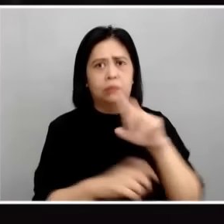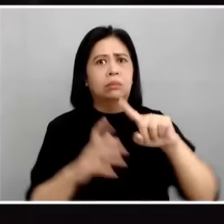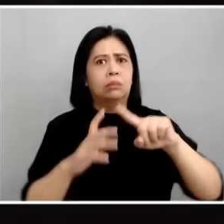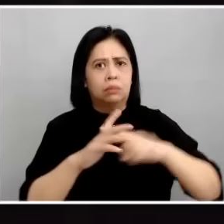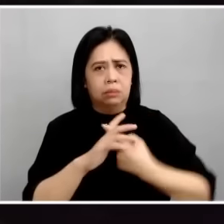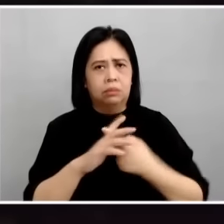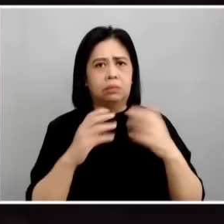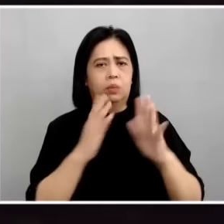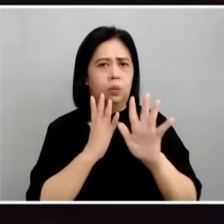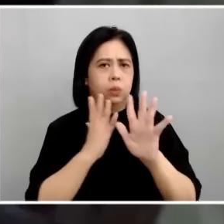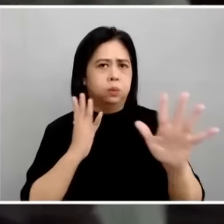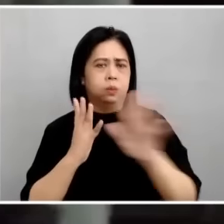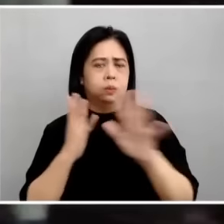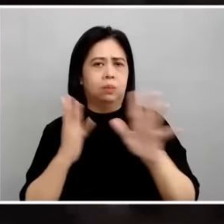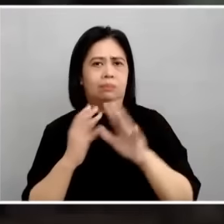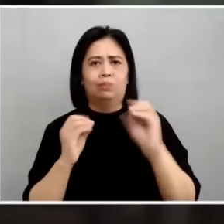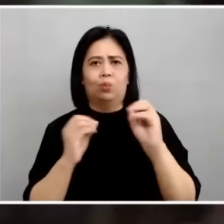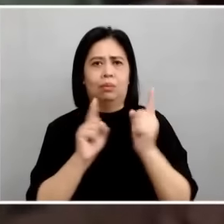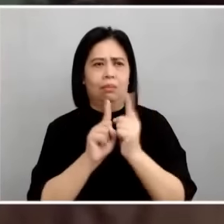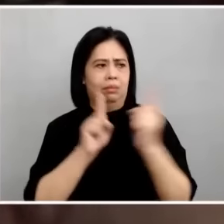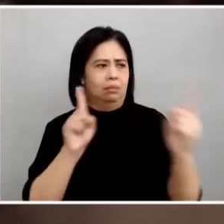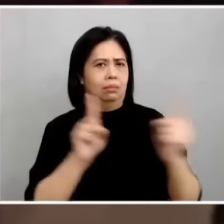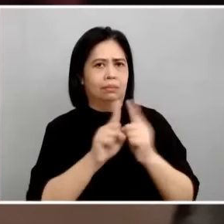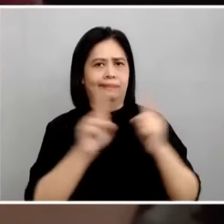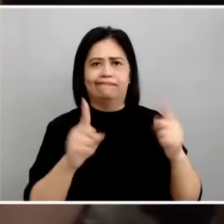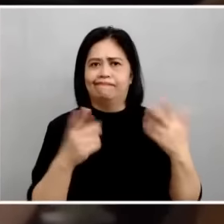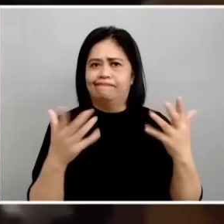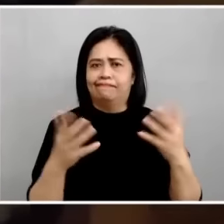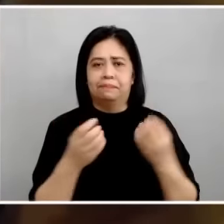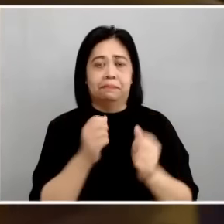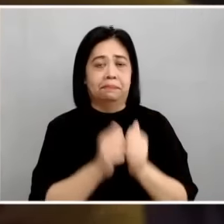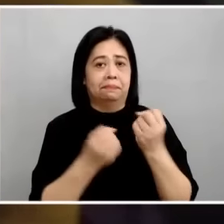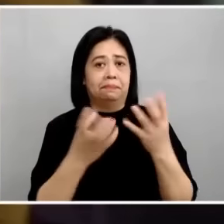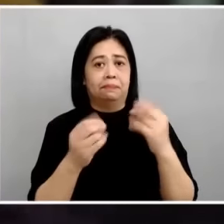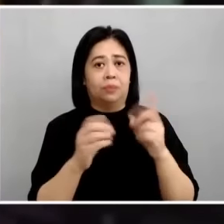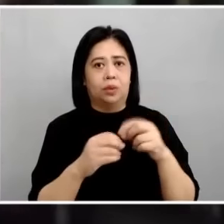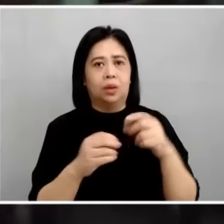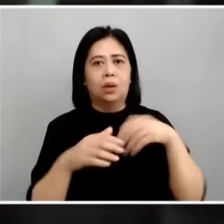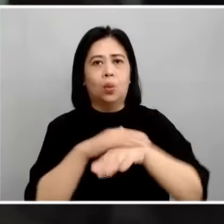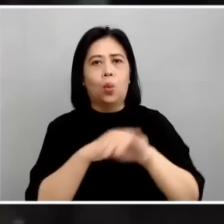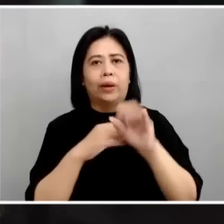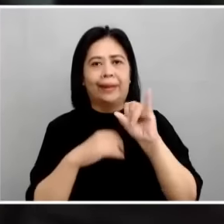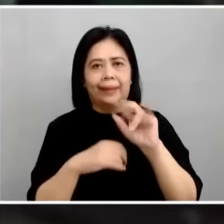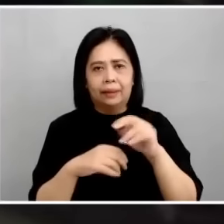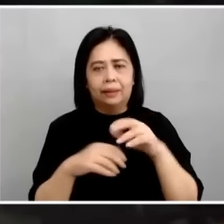humaba ang pila at wala ng physical distancing. Marami sa kanila ay mga walk-in.